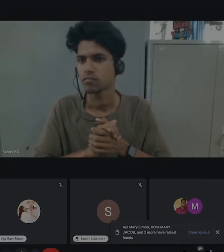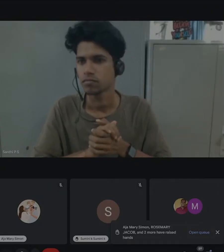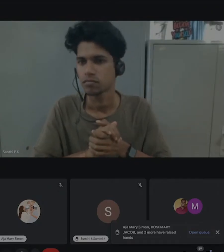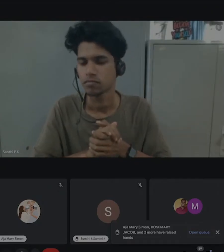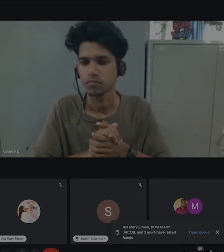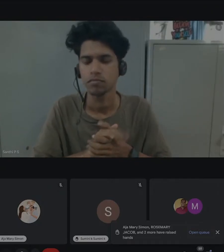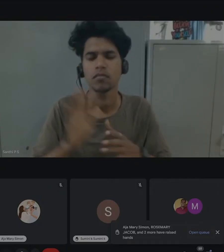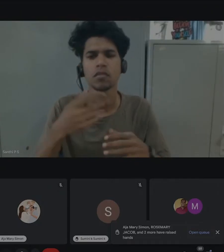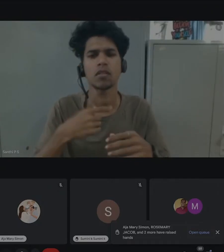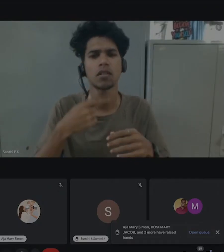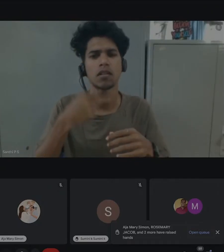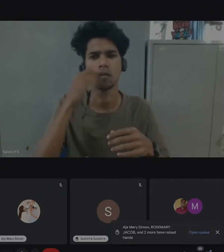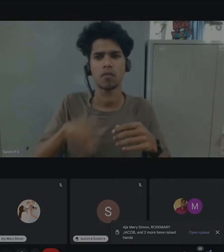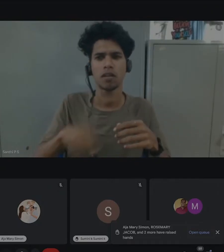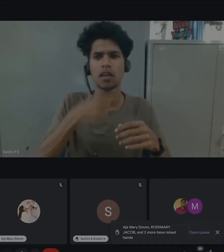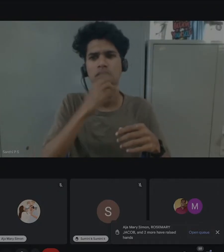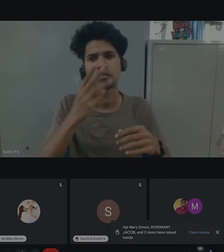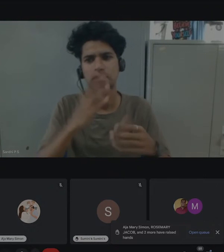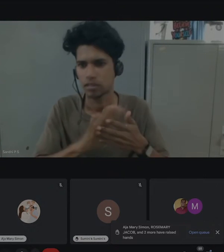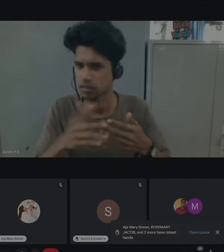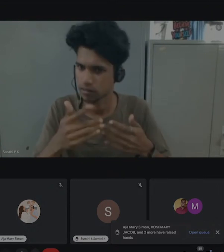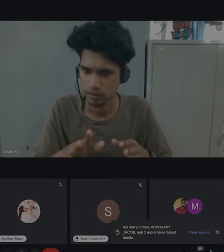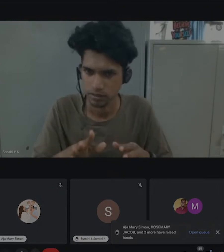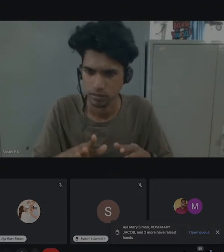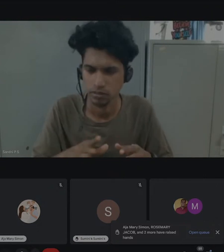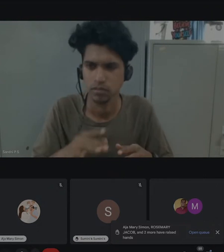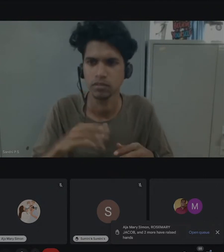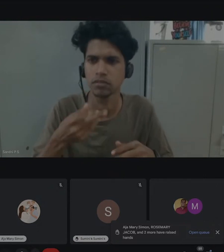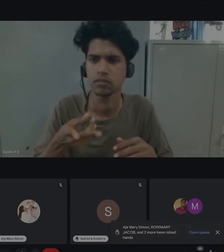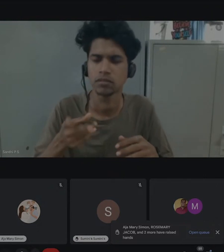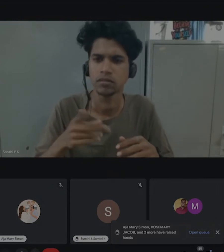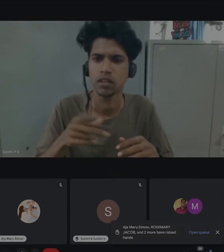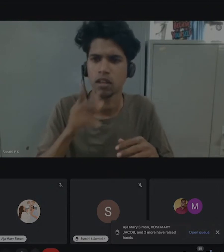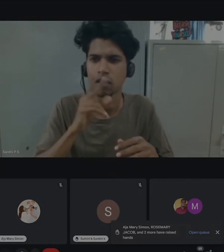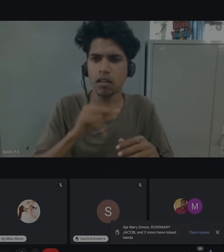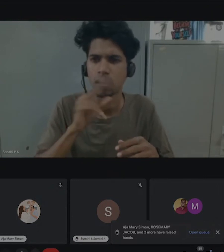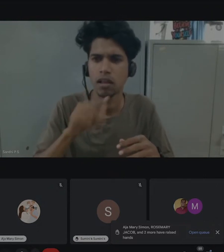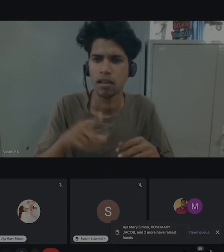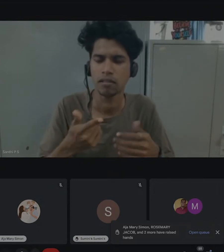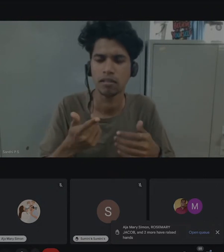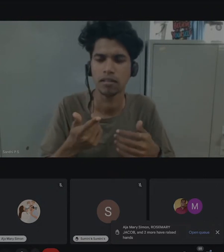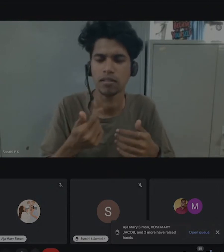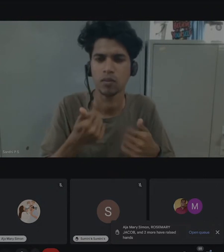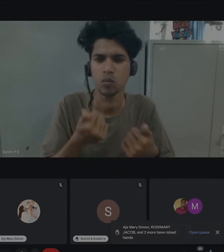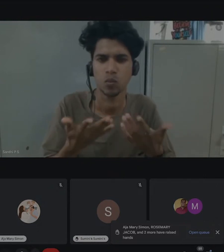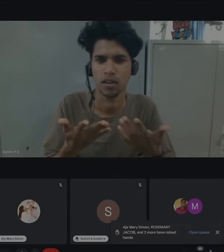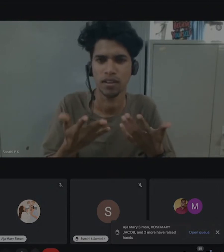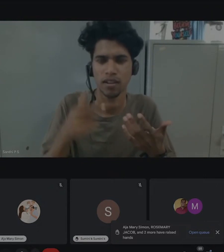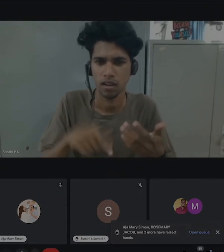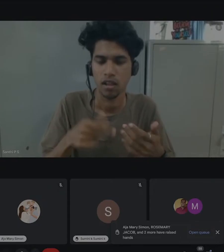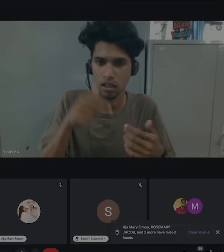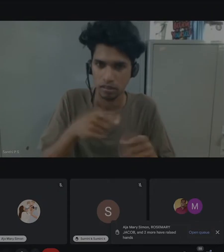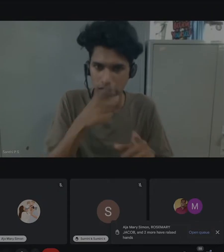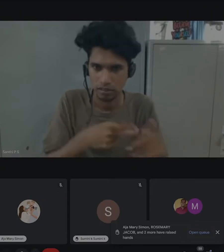മോന് 3 വയസ്സ് കഴിഞ്ഞല്ലോ. അപ്പൊ ഈ ജൂണിൽ അവന് സ്കൂളിൽ ചേർക്കാൻ പറ്റുമോ? കാരണം സംസാരം റെഡി ആയിട്ടും ഇല്ല. അപ്പൊ ഈ വർഷം ചേർക്കണോ അടുത്ത